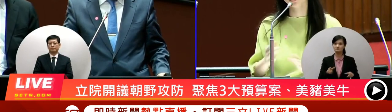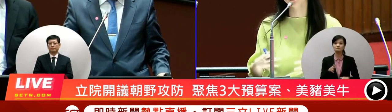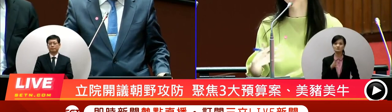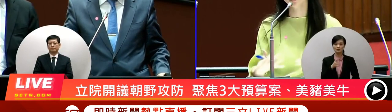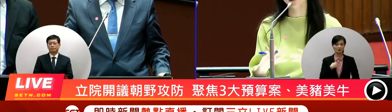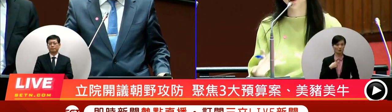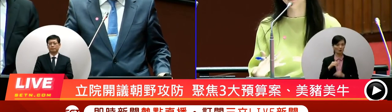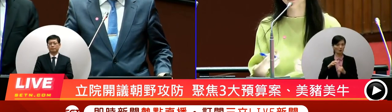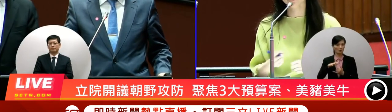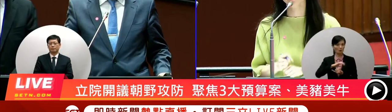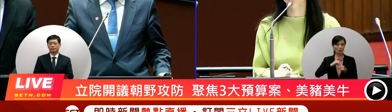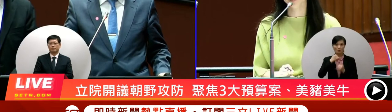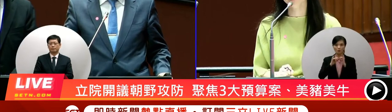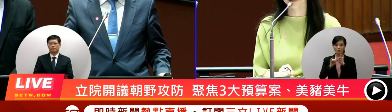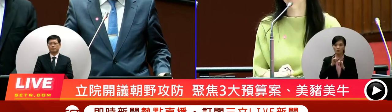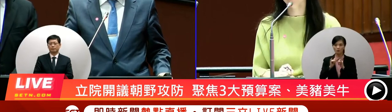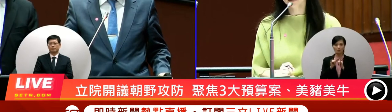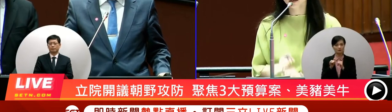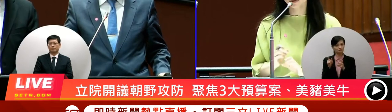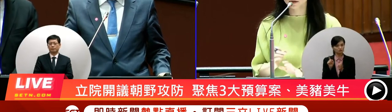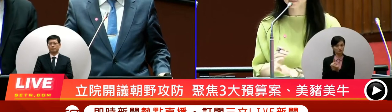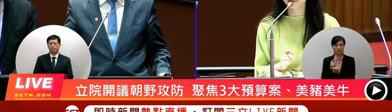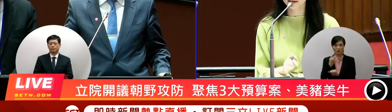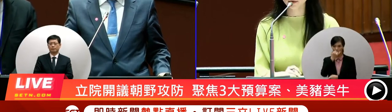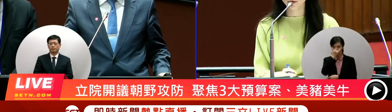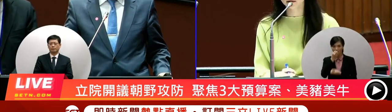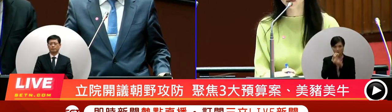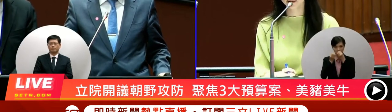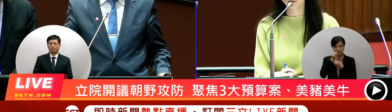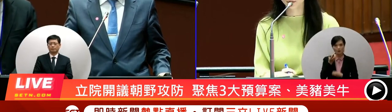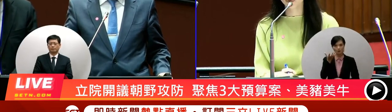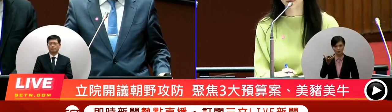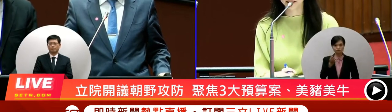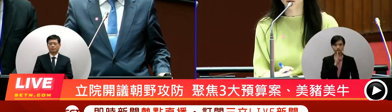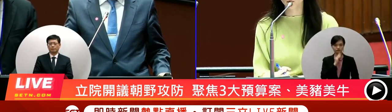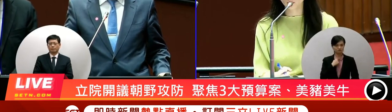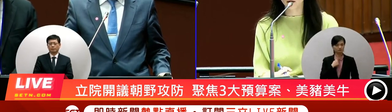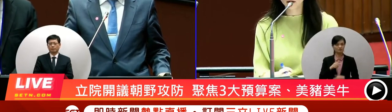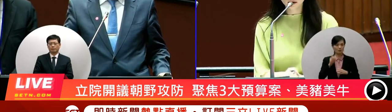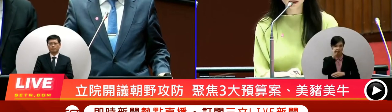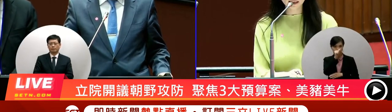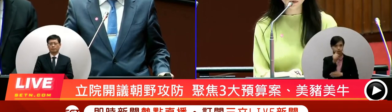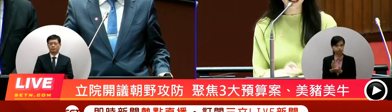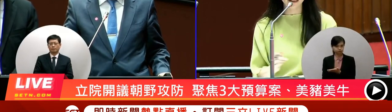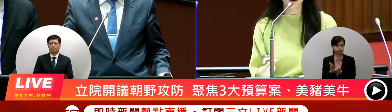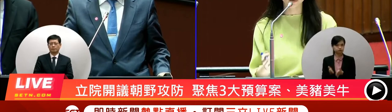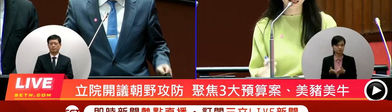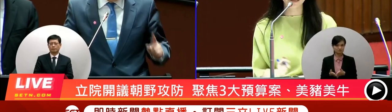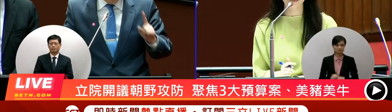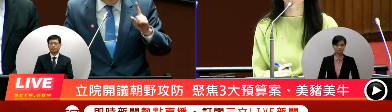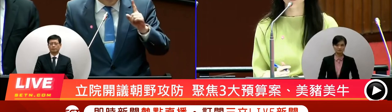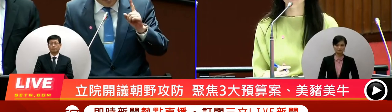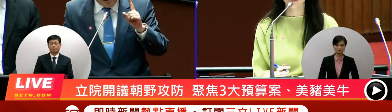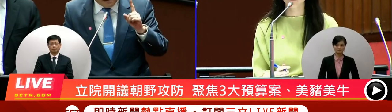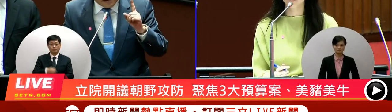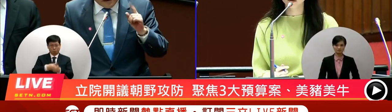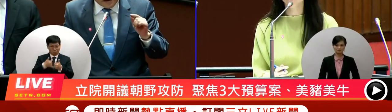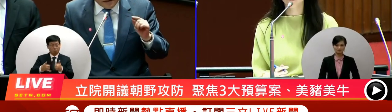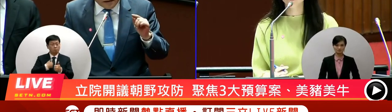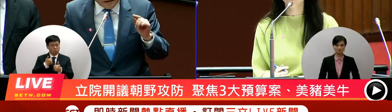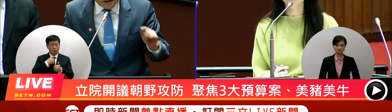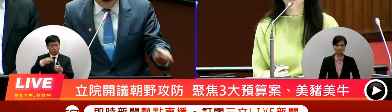于猪肉的食用量确实比较大，那所以这个部分才需要特别的去做评估哦。那另外其实我们也一直讲说要跟 我们